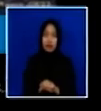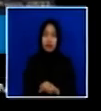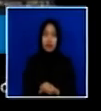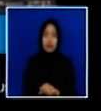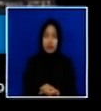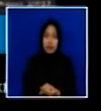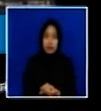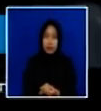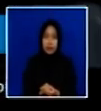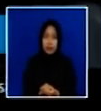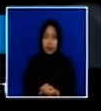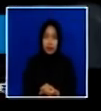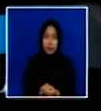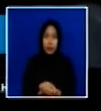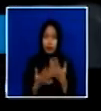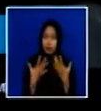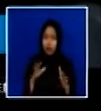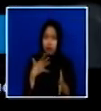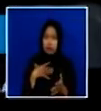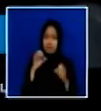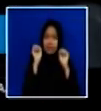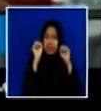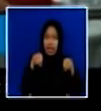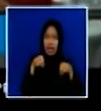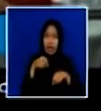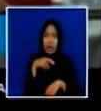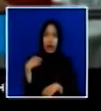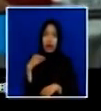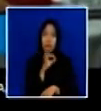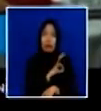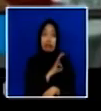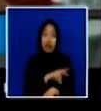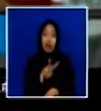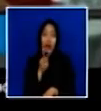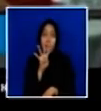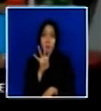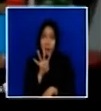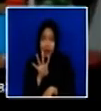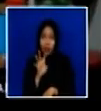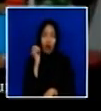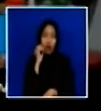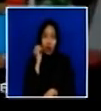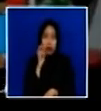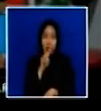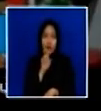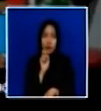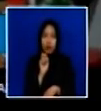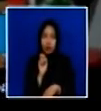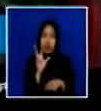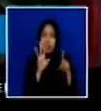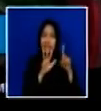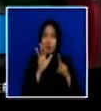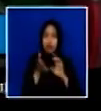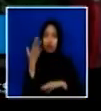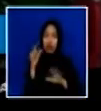the lounge Hai setelah disahkan oleh Presiden tanggal 24 okt tahun 2019 lalu undang-undang nomor